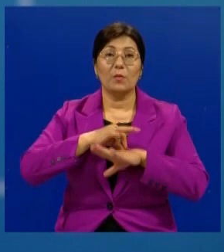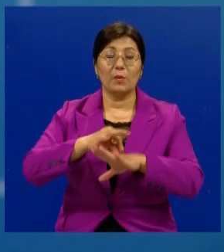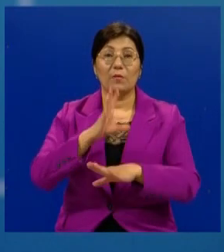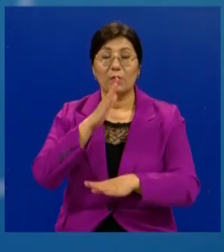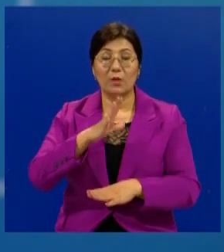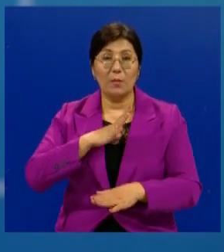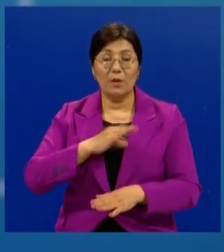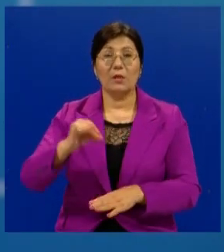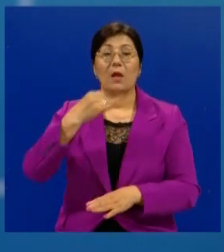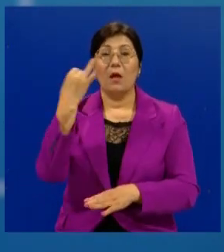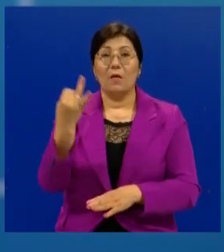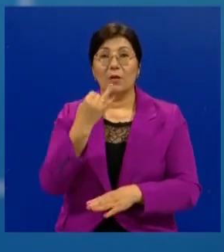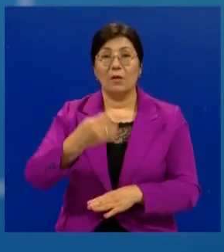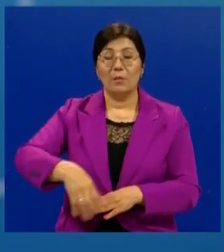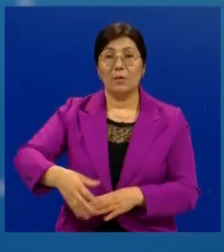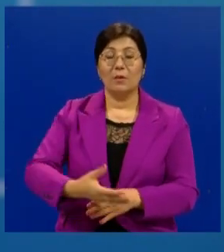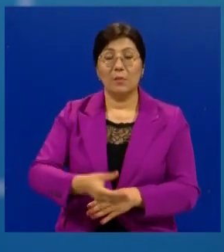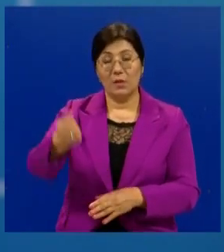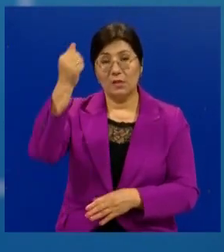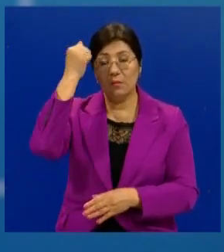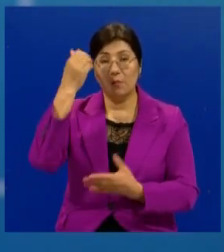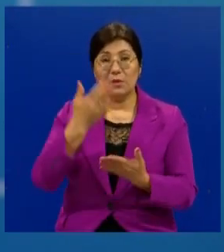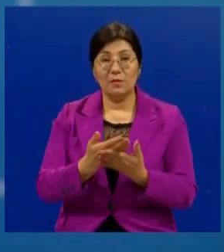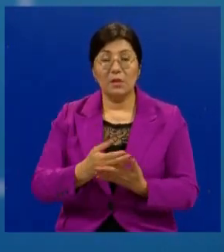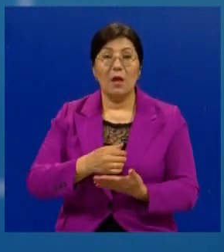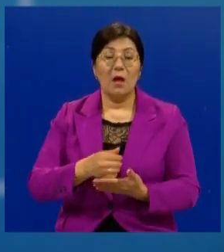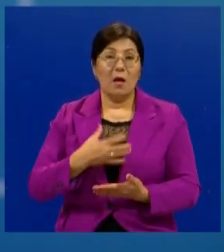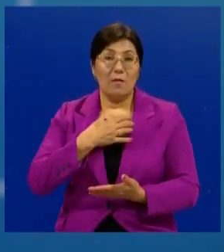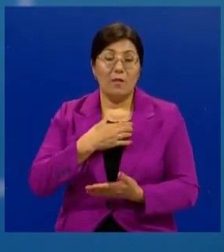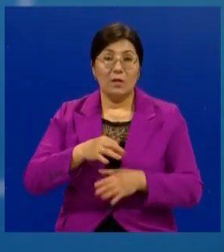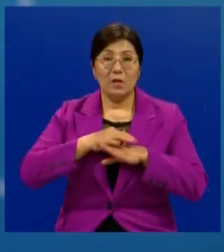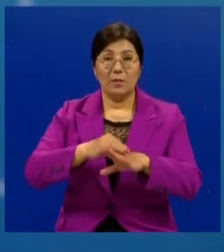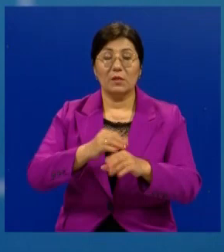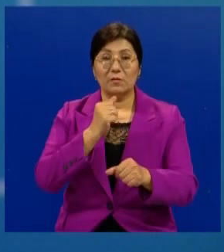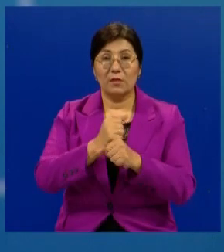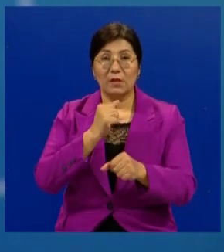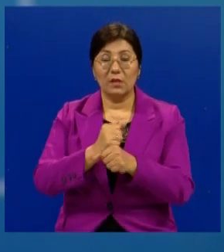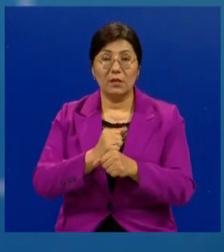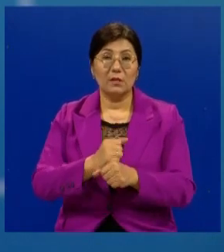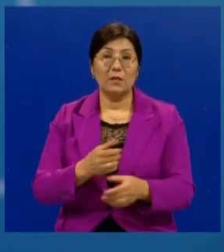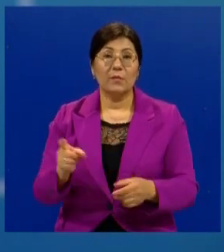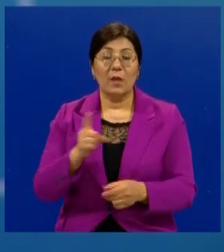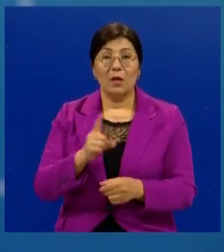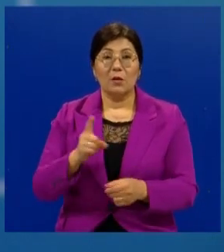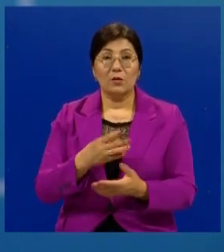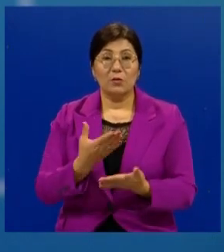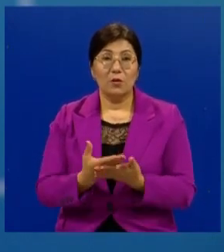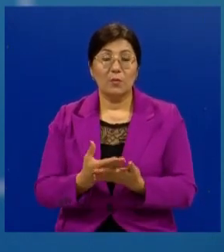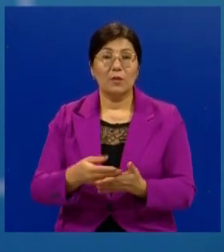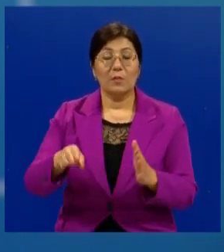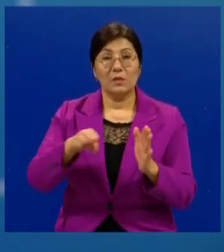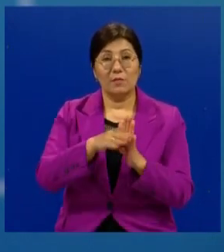было интересным и запоминающимся. С другой стороны, важно так организовать работу летнего лагеря, чтобы соблюсти